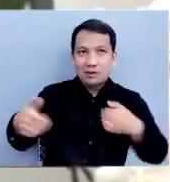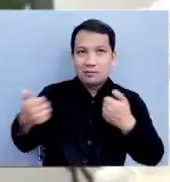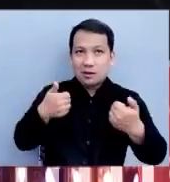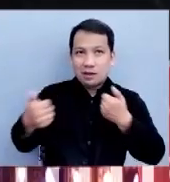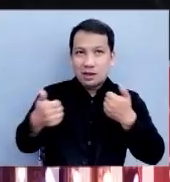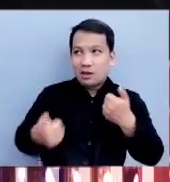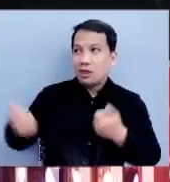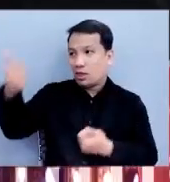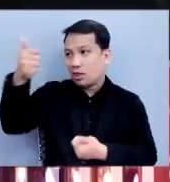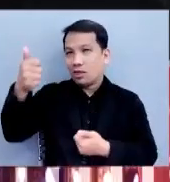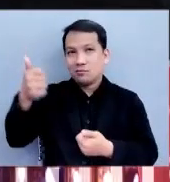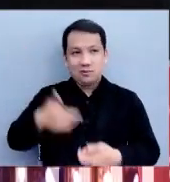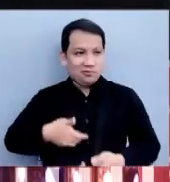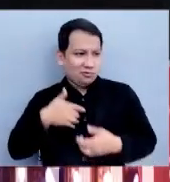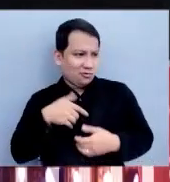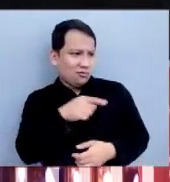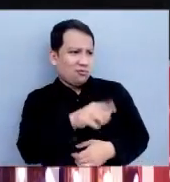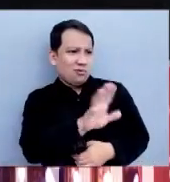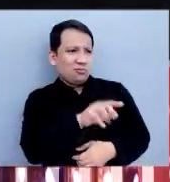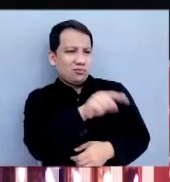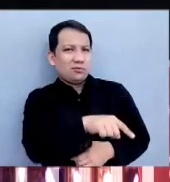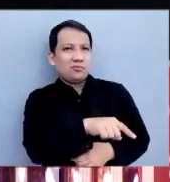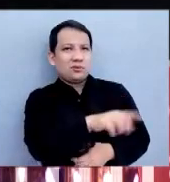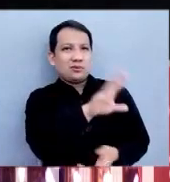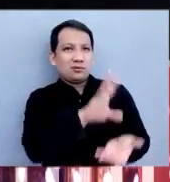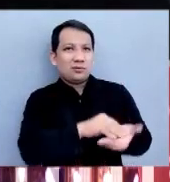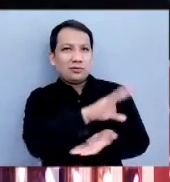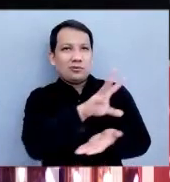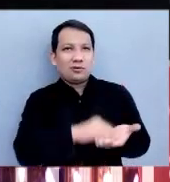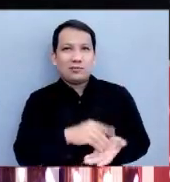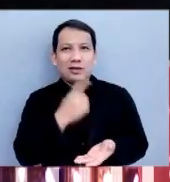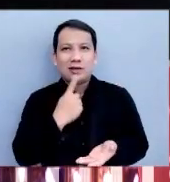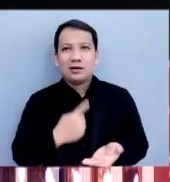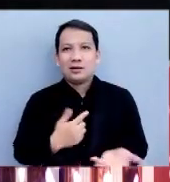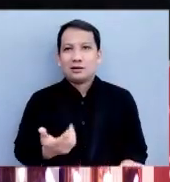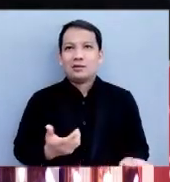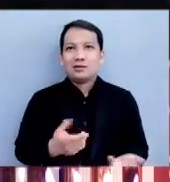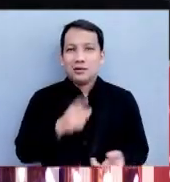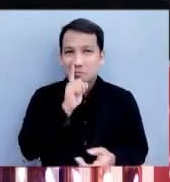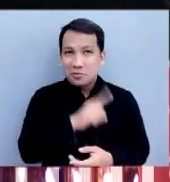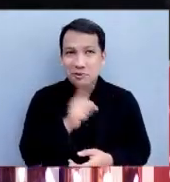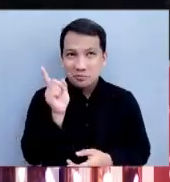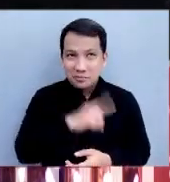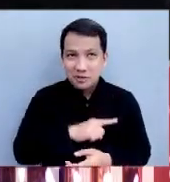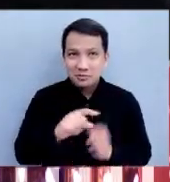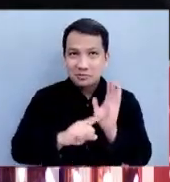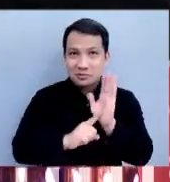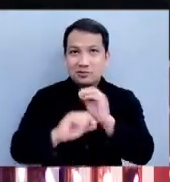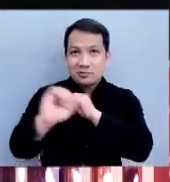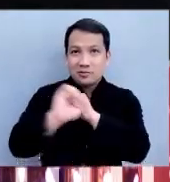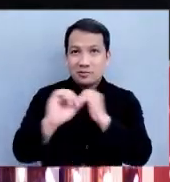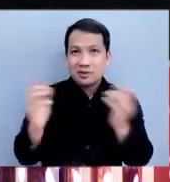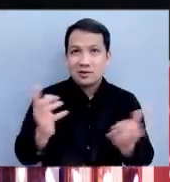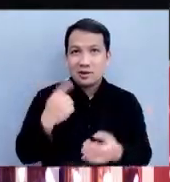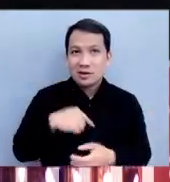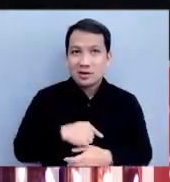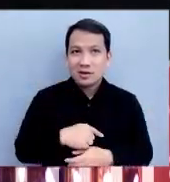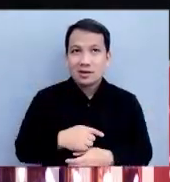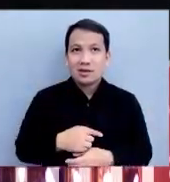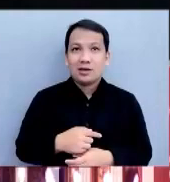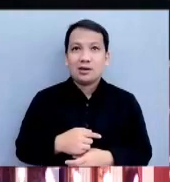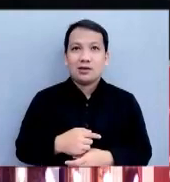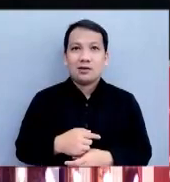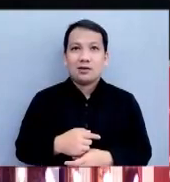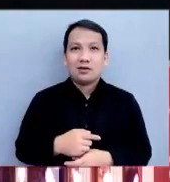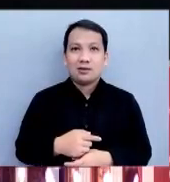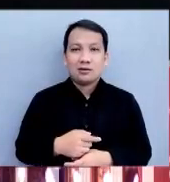natin, magmamalaki pa, okay, pumunta dyan. Eh, nangungupi lang sa amin yan eh. Mm-hmm. Hindi totoo yung kanilang pinapakita, sa amin galing yan. Mm-hmm. Eh kaya the